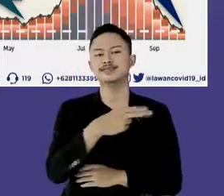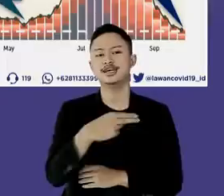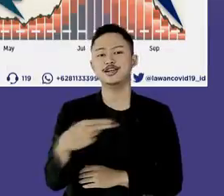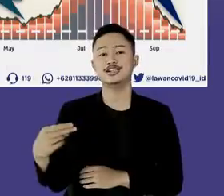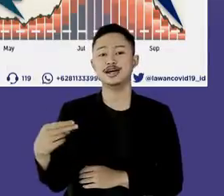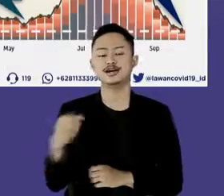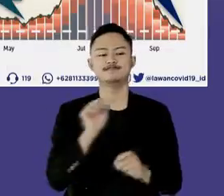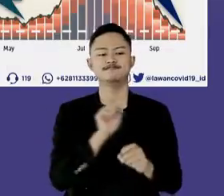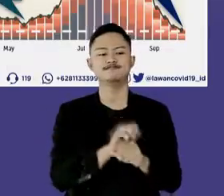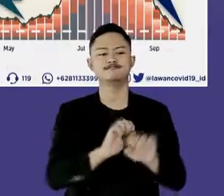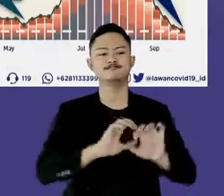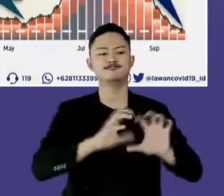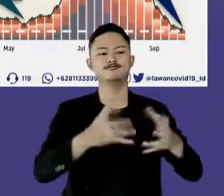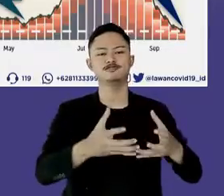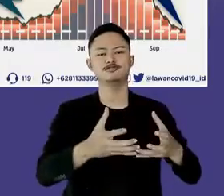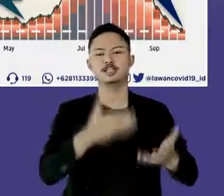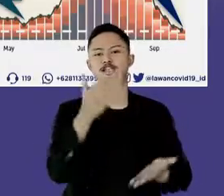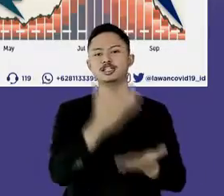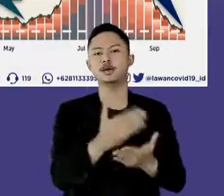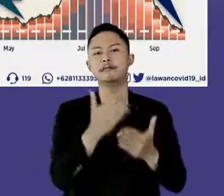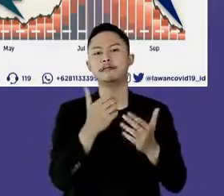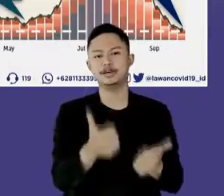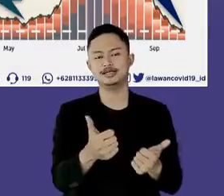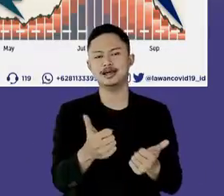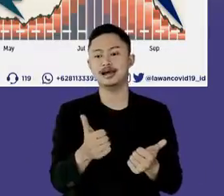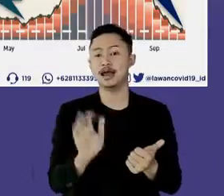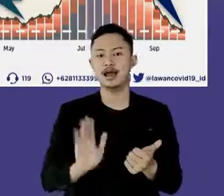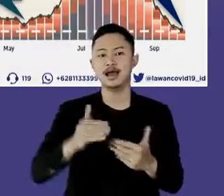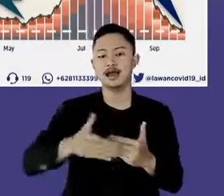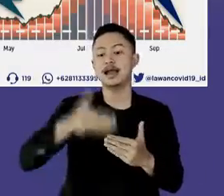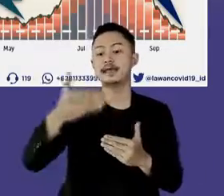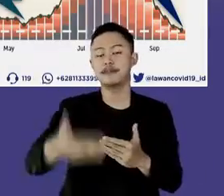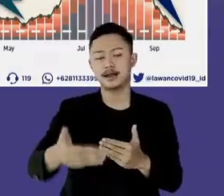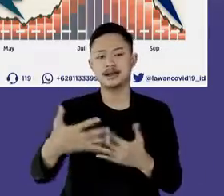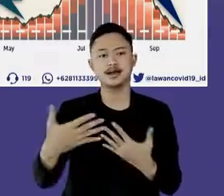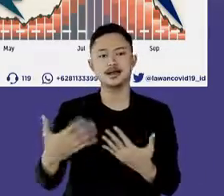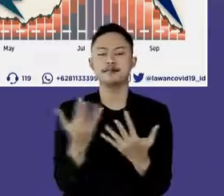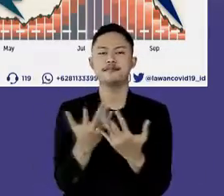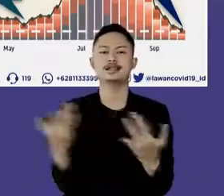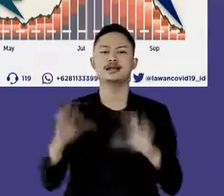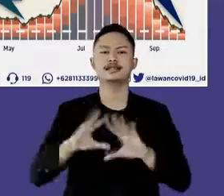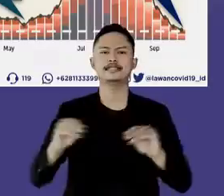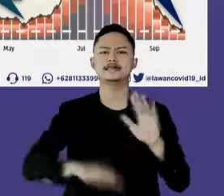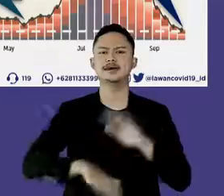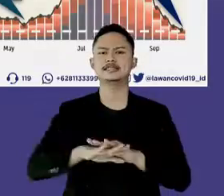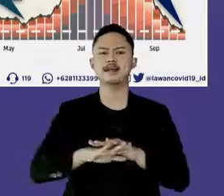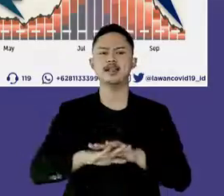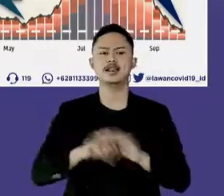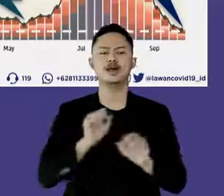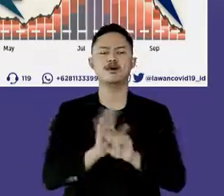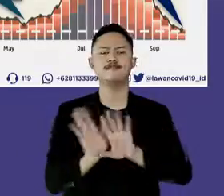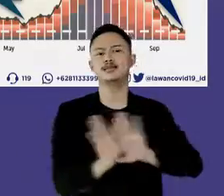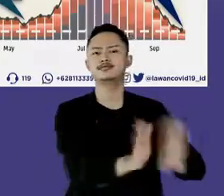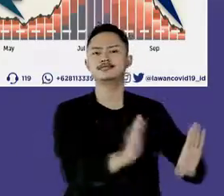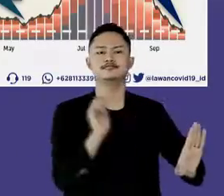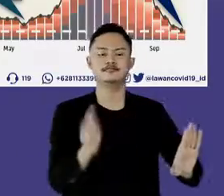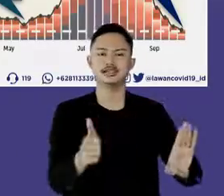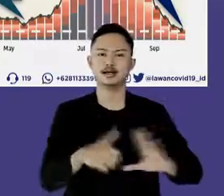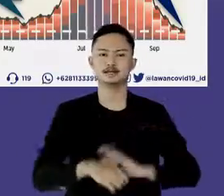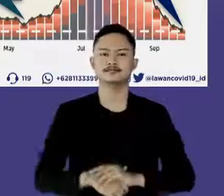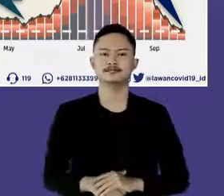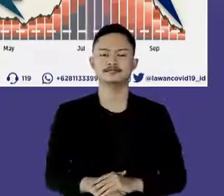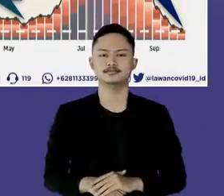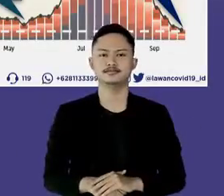terbebas dari pandemi dan mencapai tatanan masyarakat produktif yang aman covert 19 selanjutnya